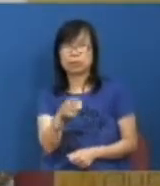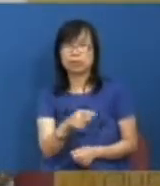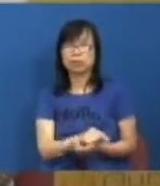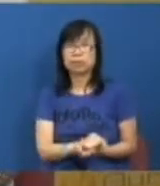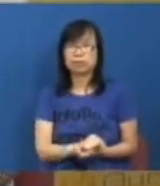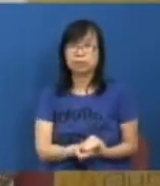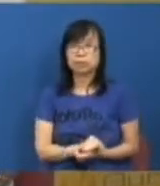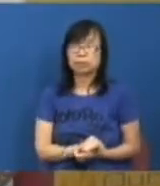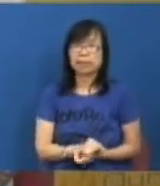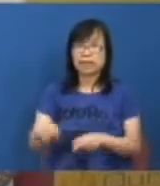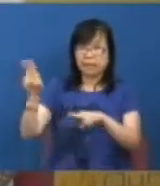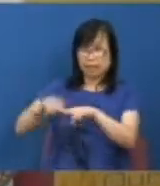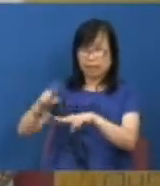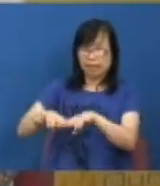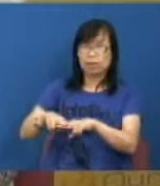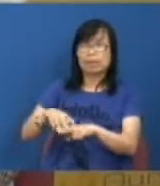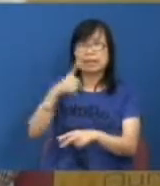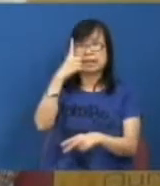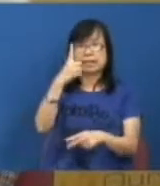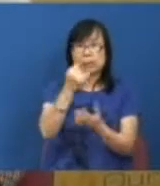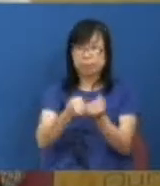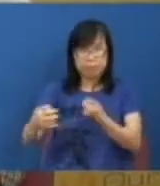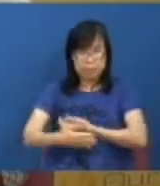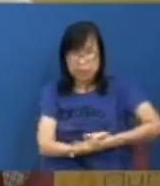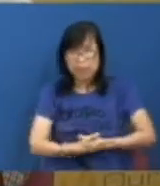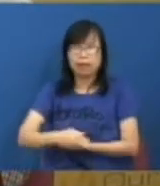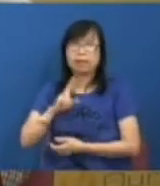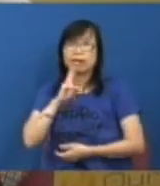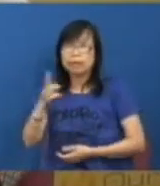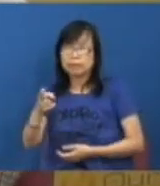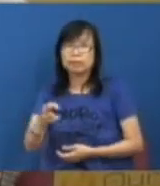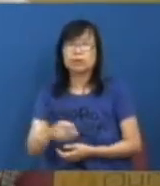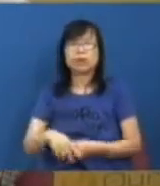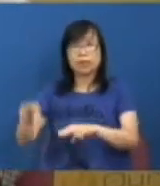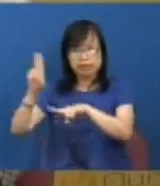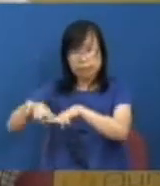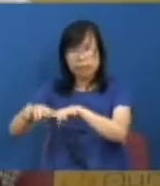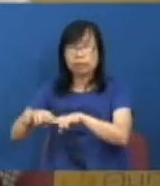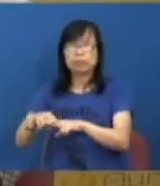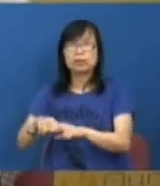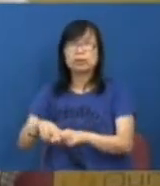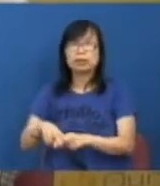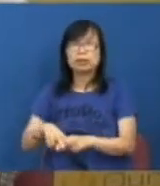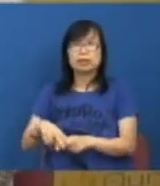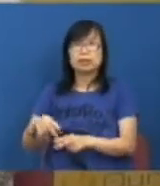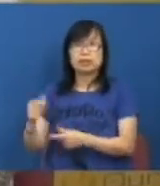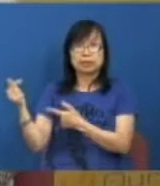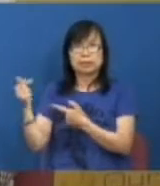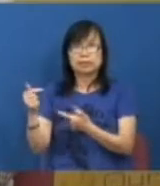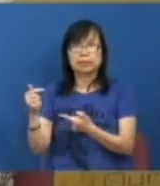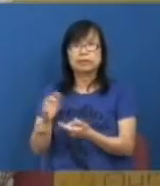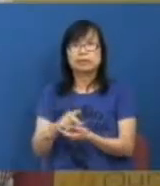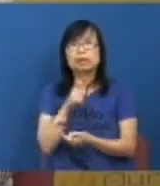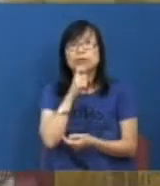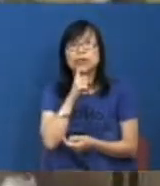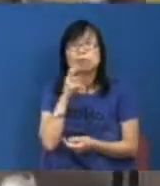因為國內嘅一孩一政策咧，亦都係令到佢哋喺國內咧又可以仍然得到某一定嘅福利